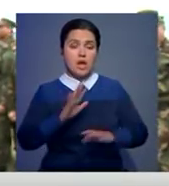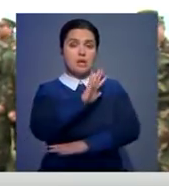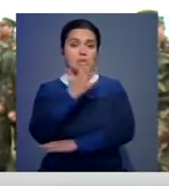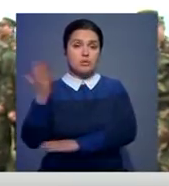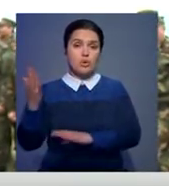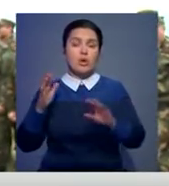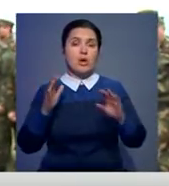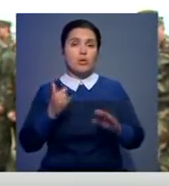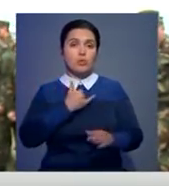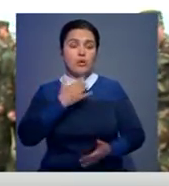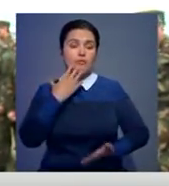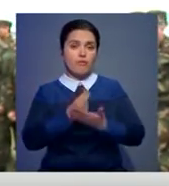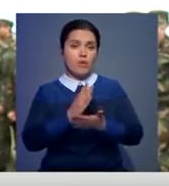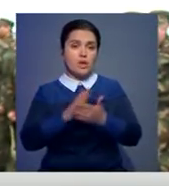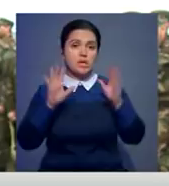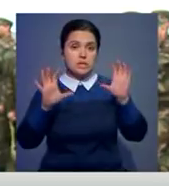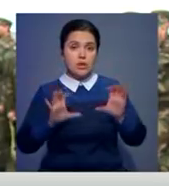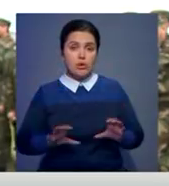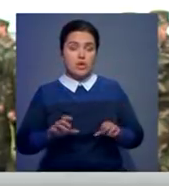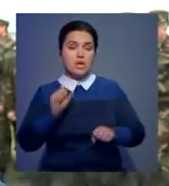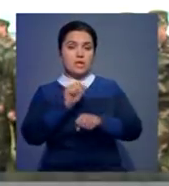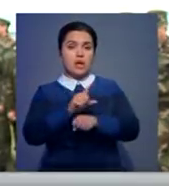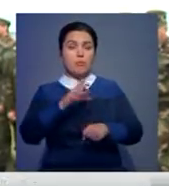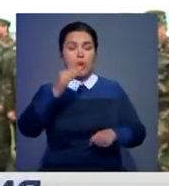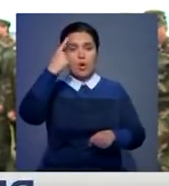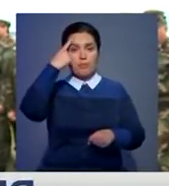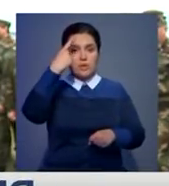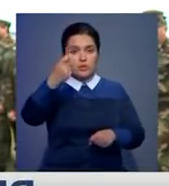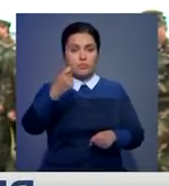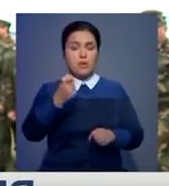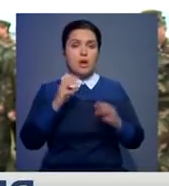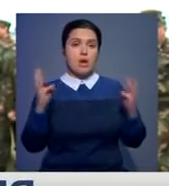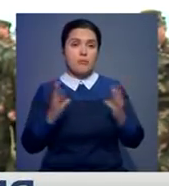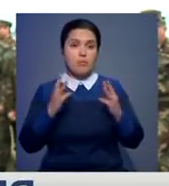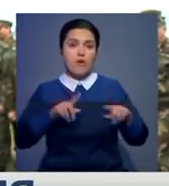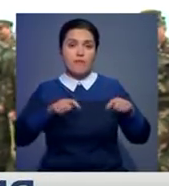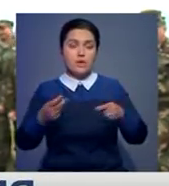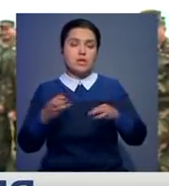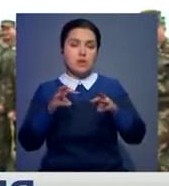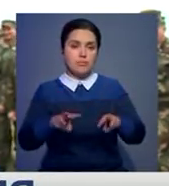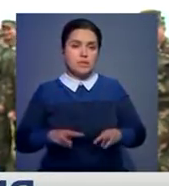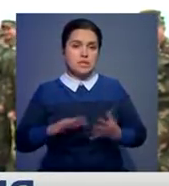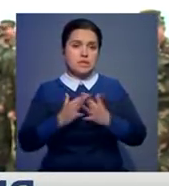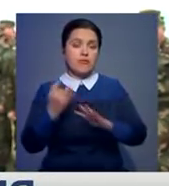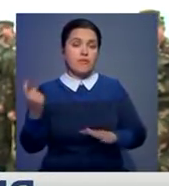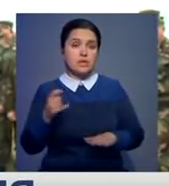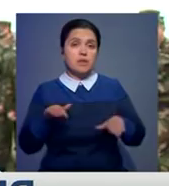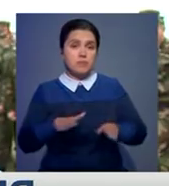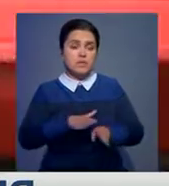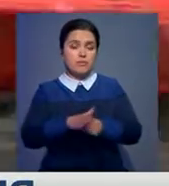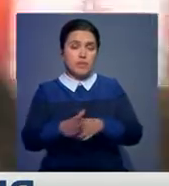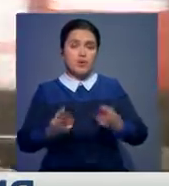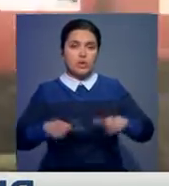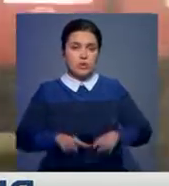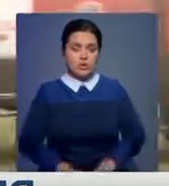нас задача по предупреждению и ликвидации природных пожаров возлагается на Министерство сельского хозяйства и местные исполнительные